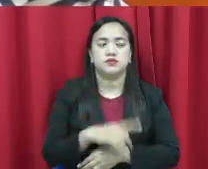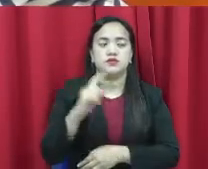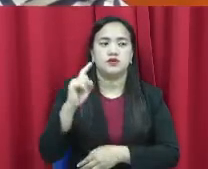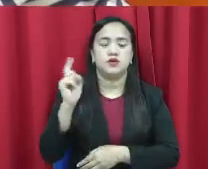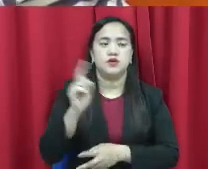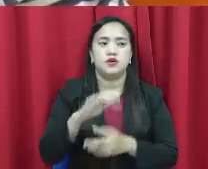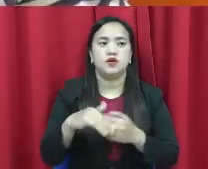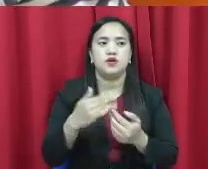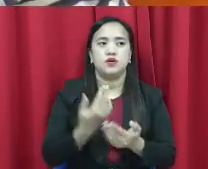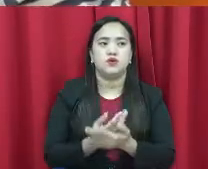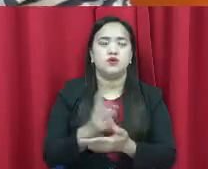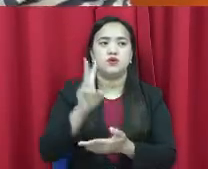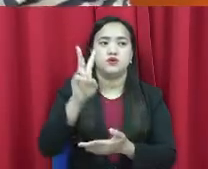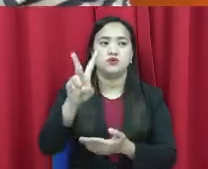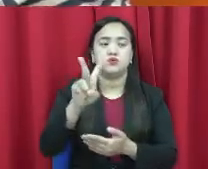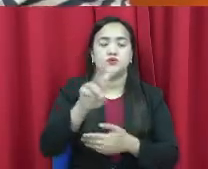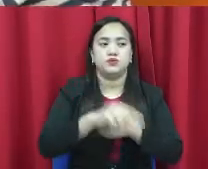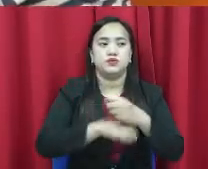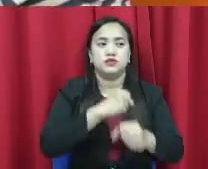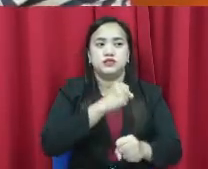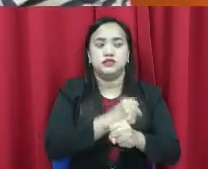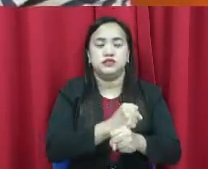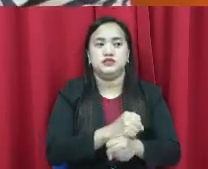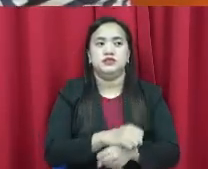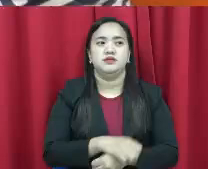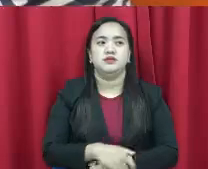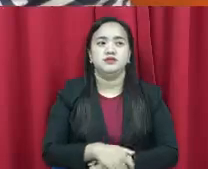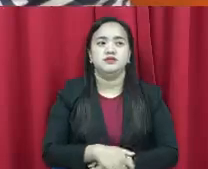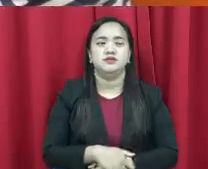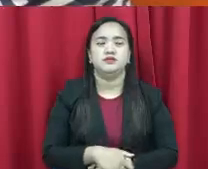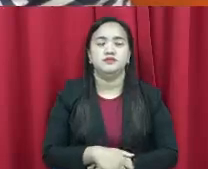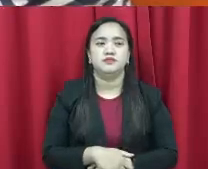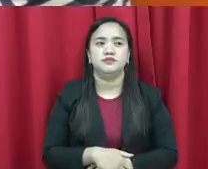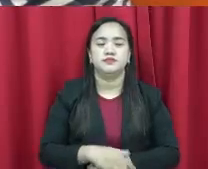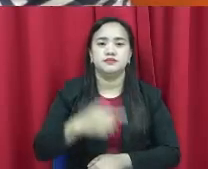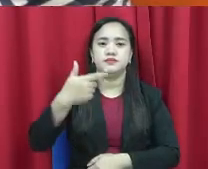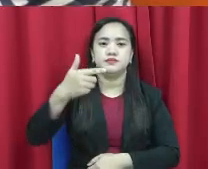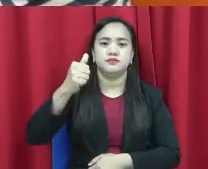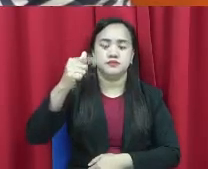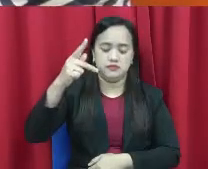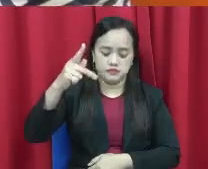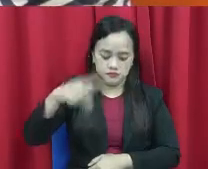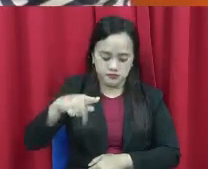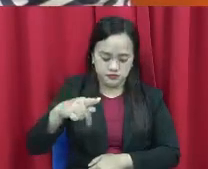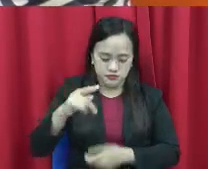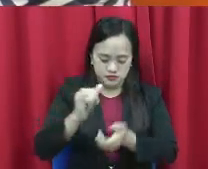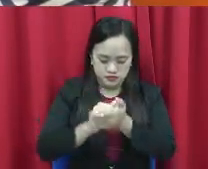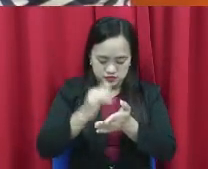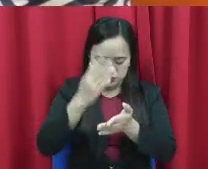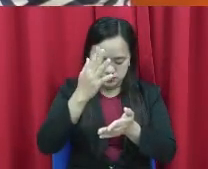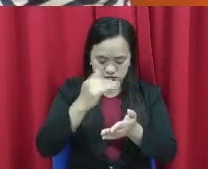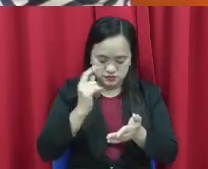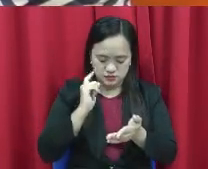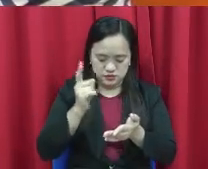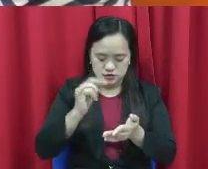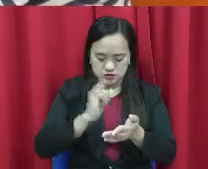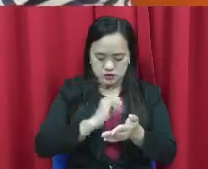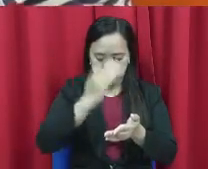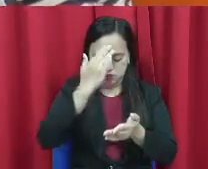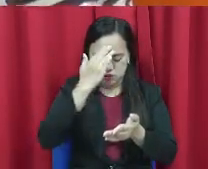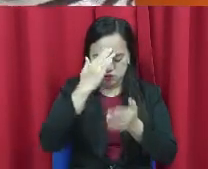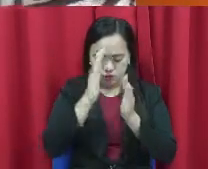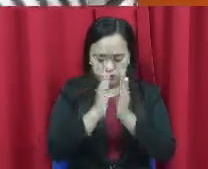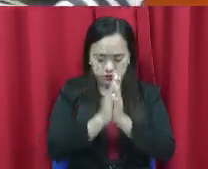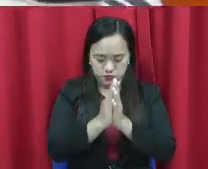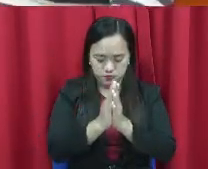kami 2 years anggap ng bawat isa sa amin magkakapatid po kami kaya sabi ko alam ko pinagpe-pray ko rin to